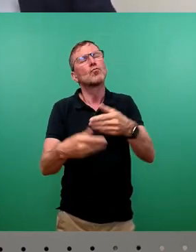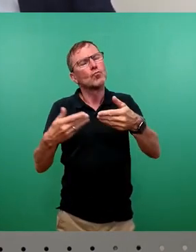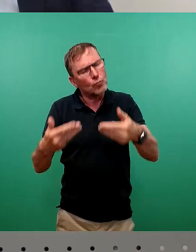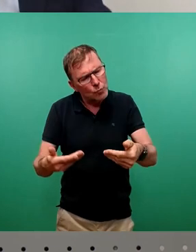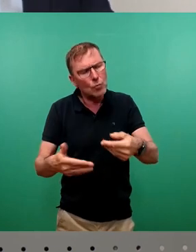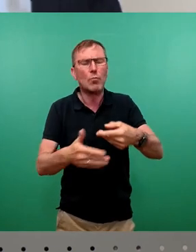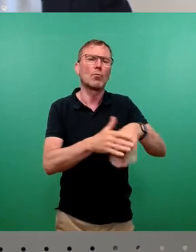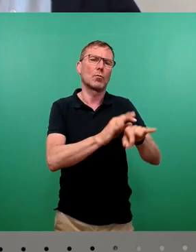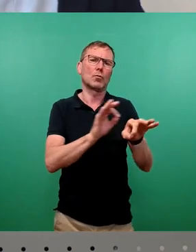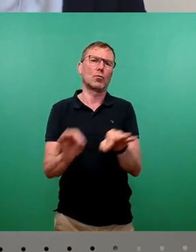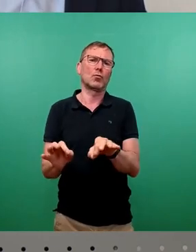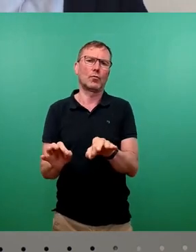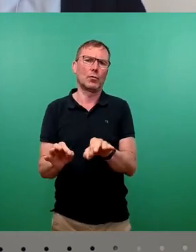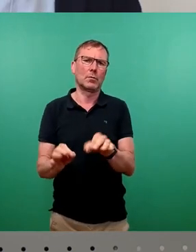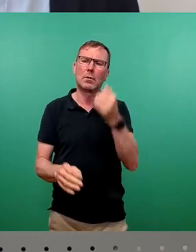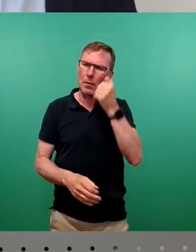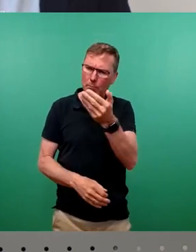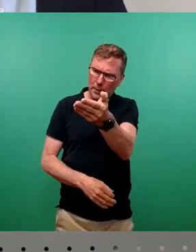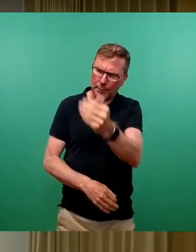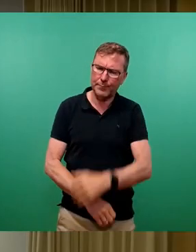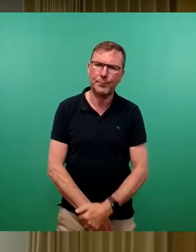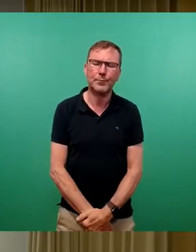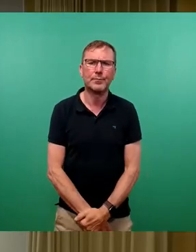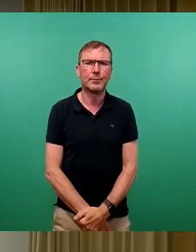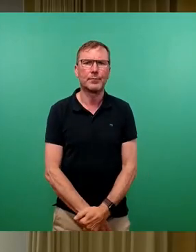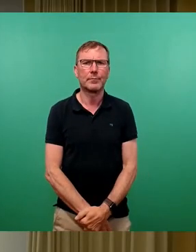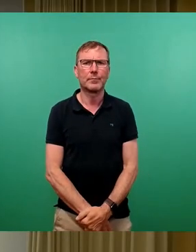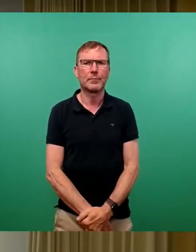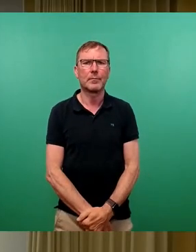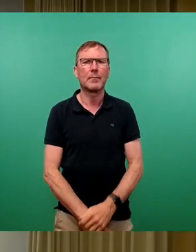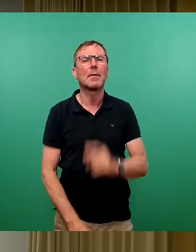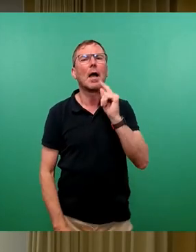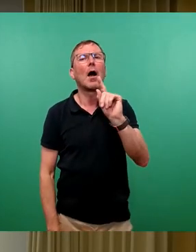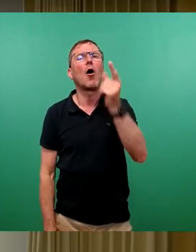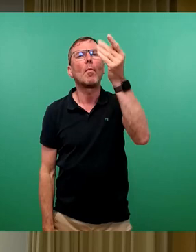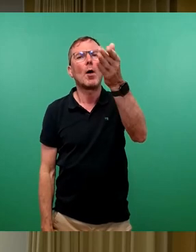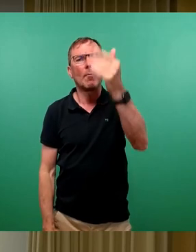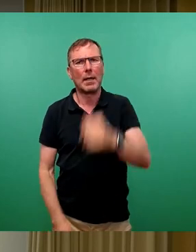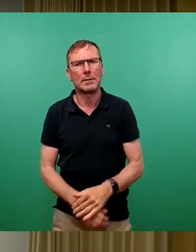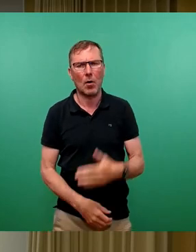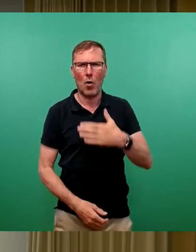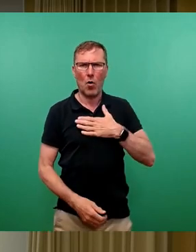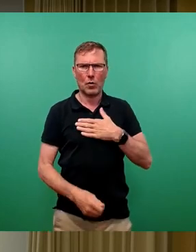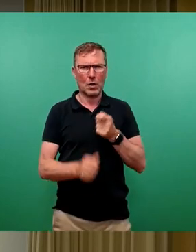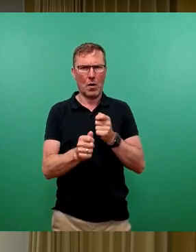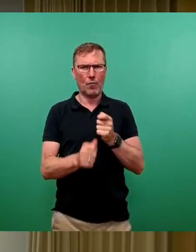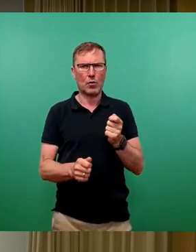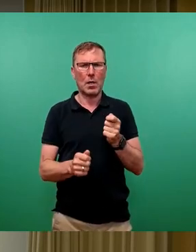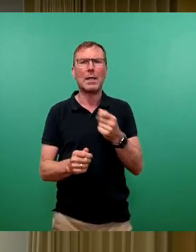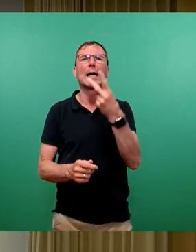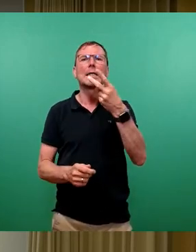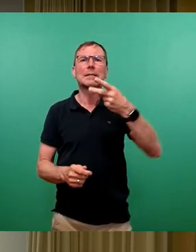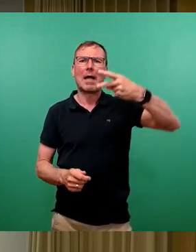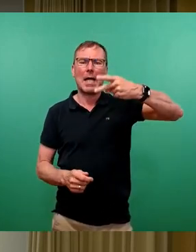verfahren. So, bitteschön jetzt. Herr Oberbürgermeister, da unser Vorschlag zwei Positionen